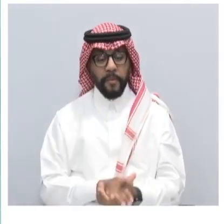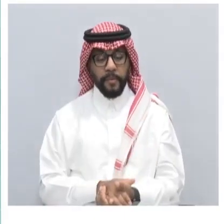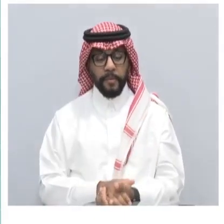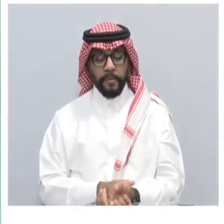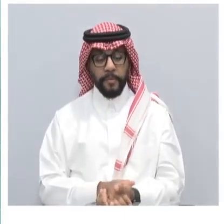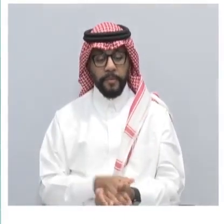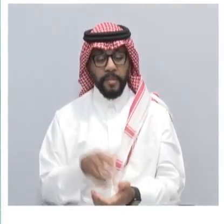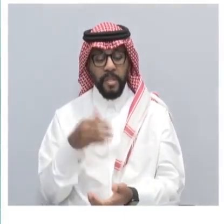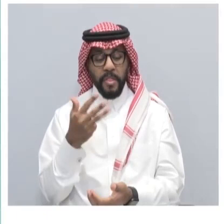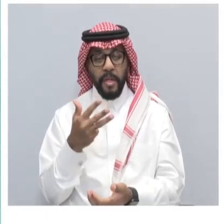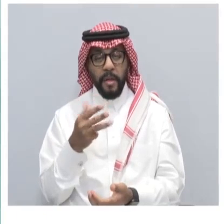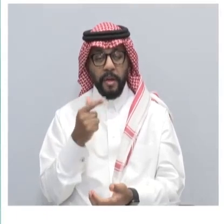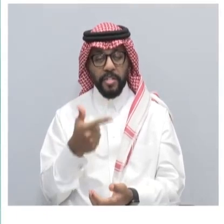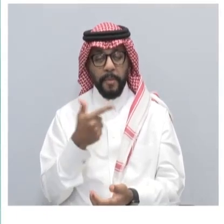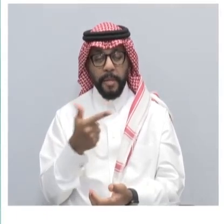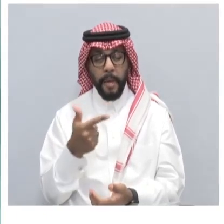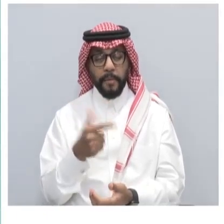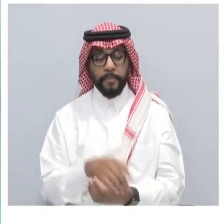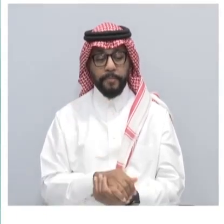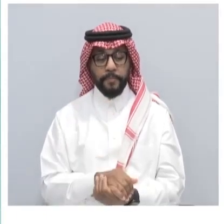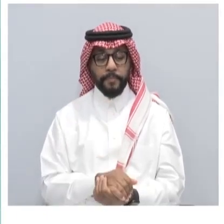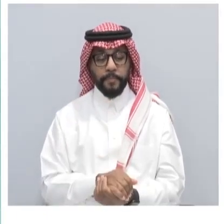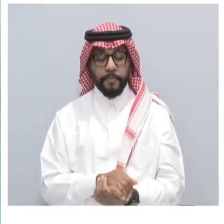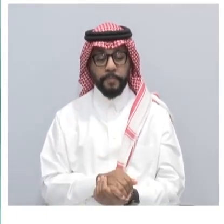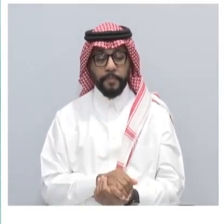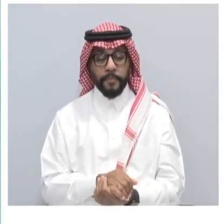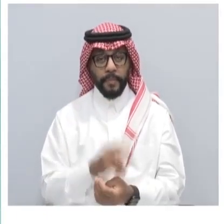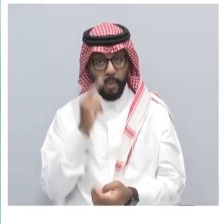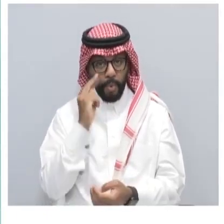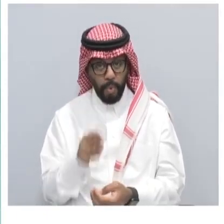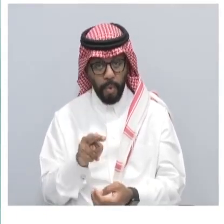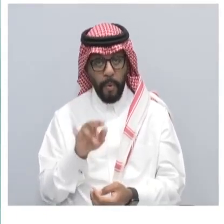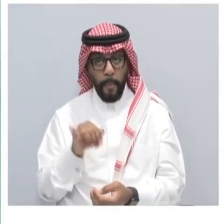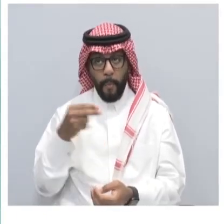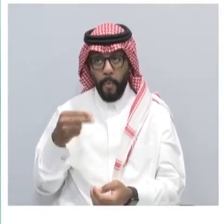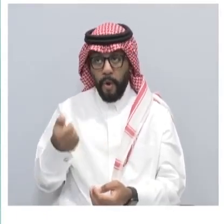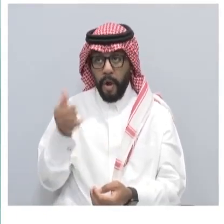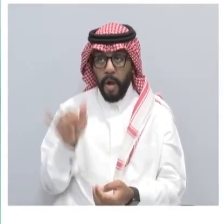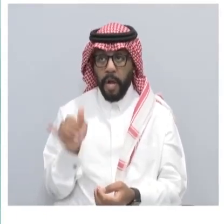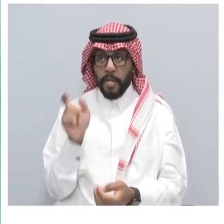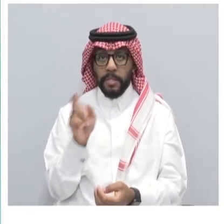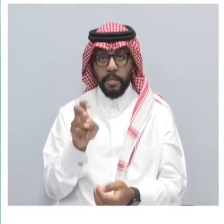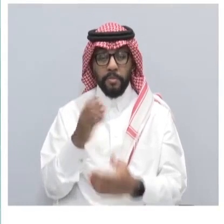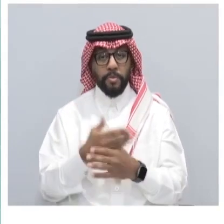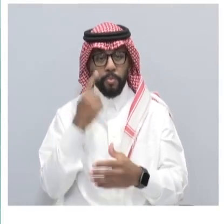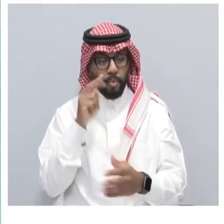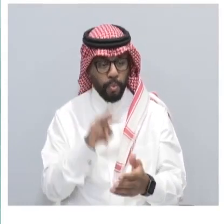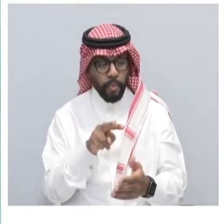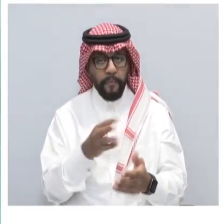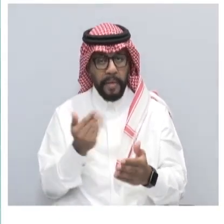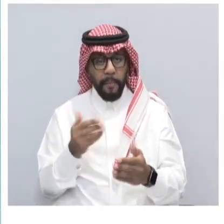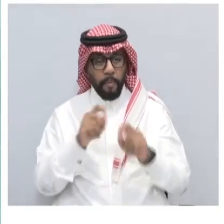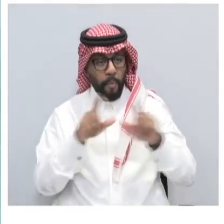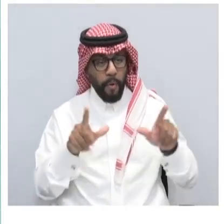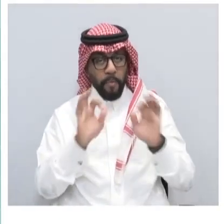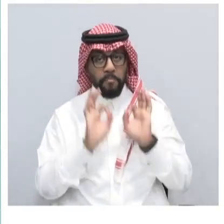والخطوه الثامنه السابعه هنا من المجموعه المعاينه اضغط على الحدود العليا والحدود السفلى نلاحظ